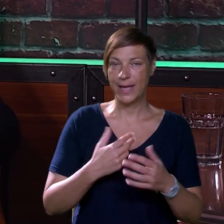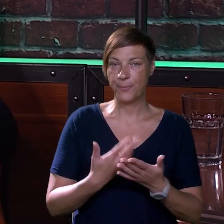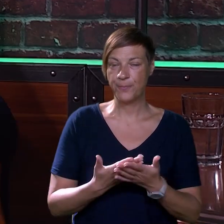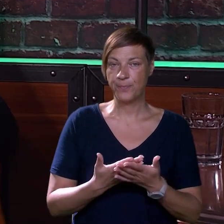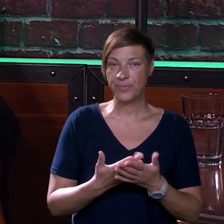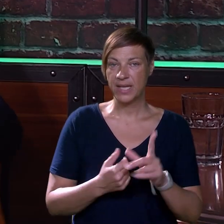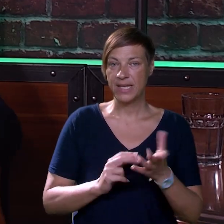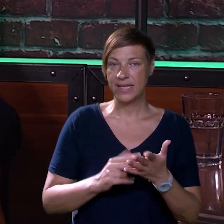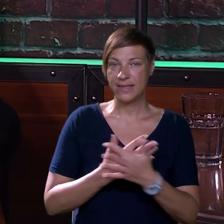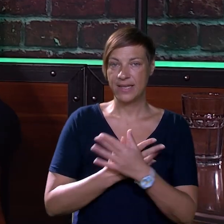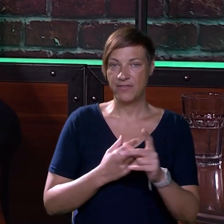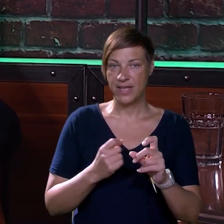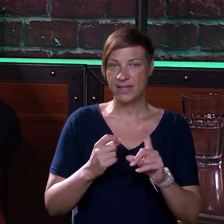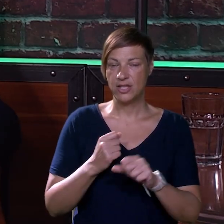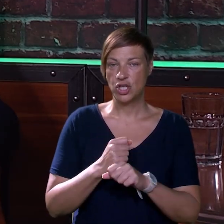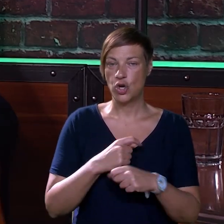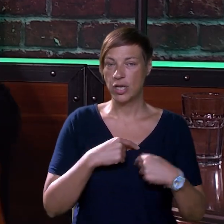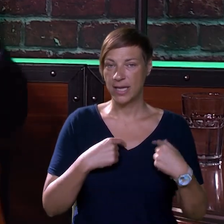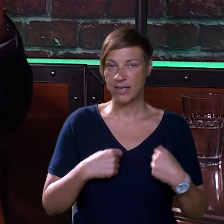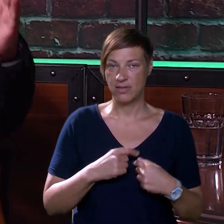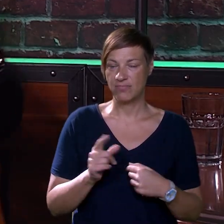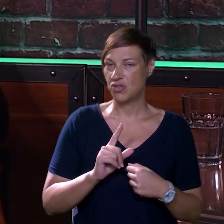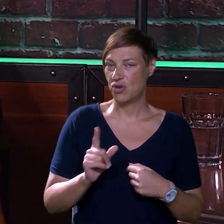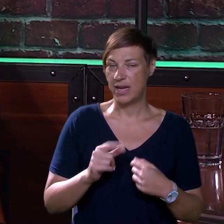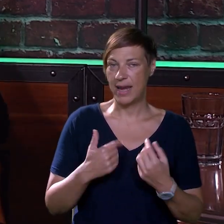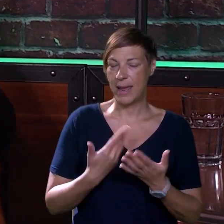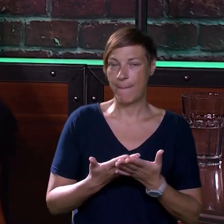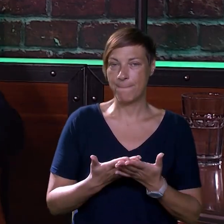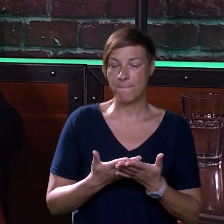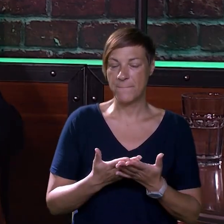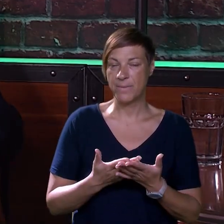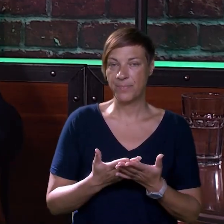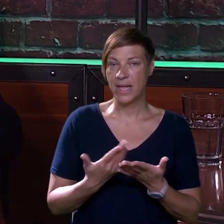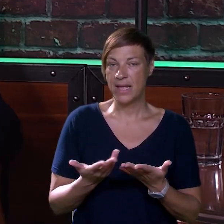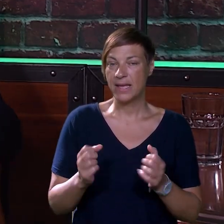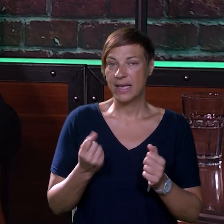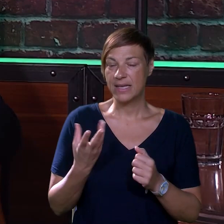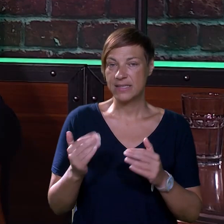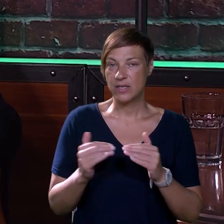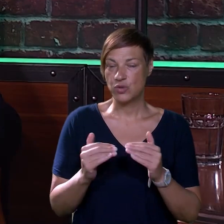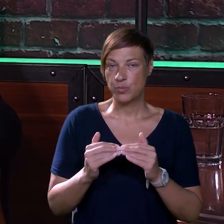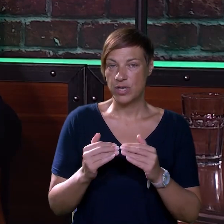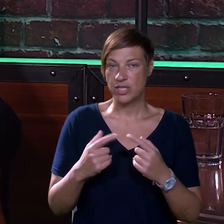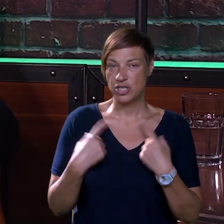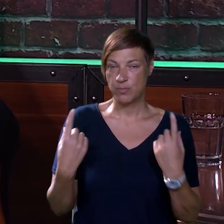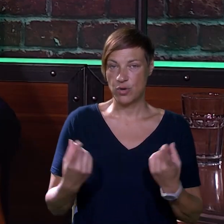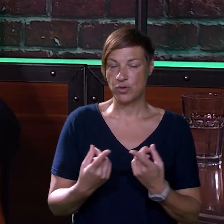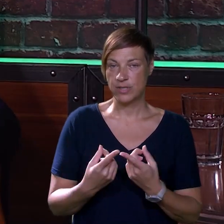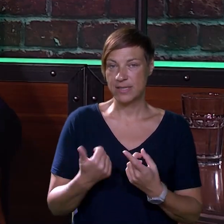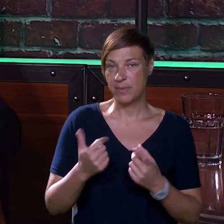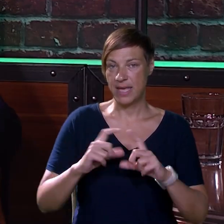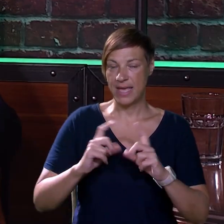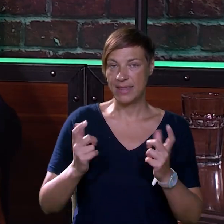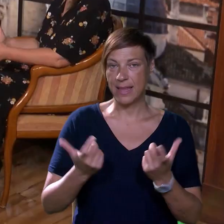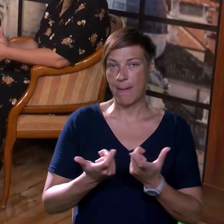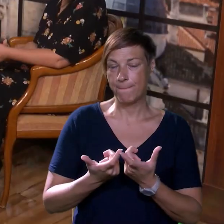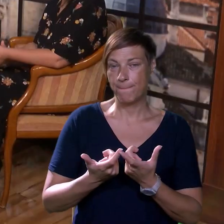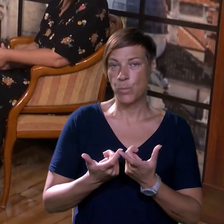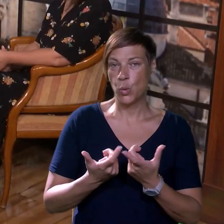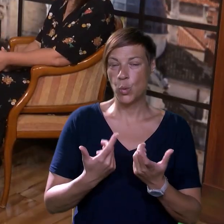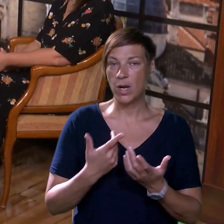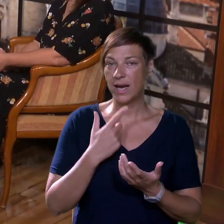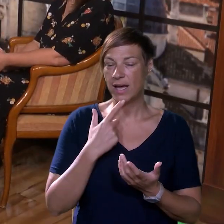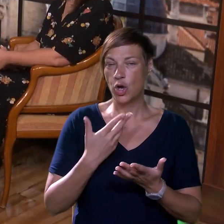kardiologa i interventnog kardiologa. To nema ni Pula. Kada se mi uspoređujemo sa bolnicama oko sebe, jedna Pula... Jel' možemo parirati?